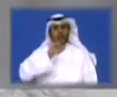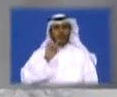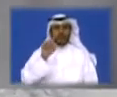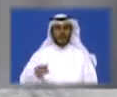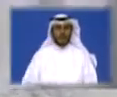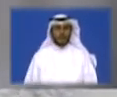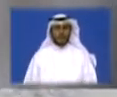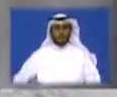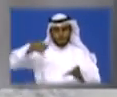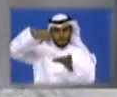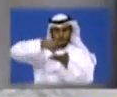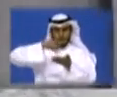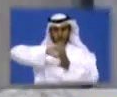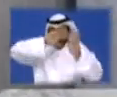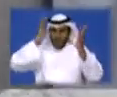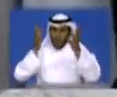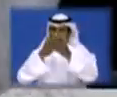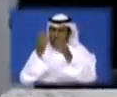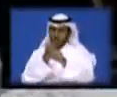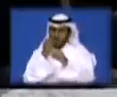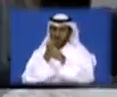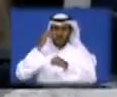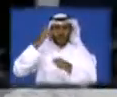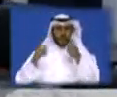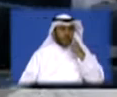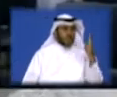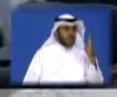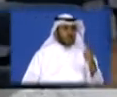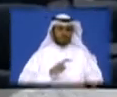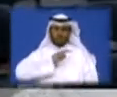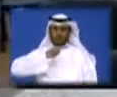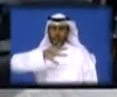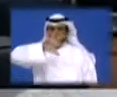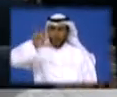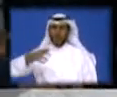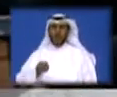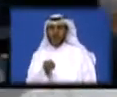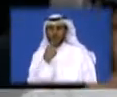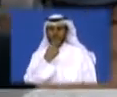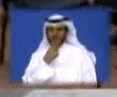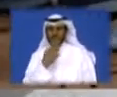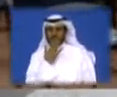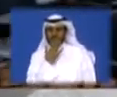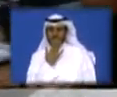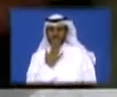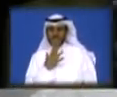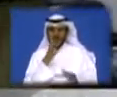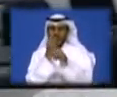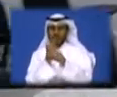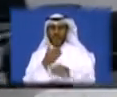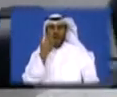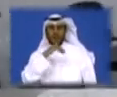شامل يضم تحت مظلته العديد من العيادات التخصصية وقسم الصيدلة والتعقيم وغرف للعمليات